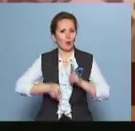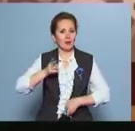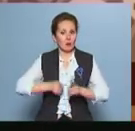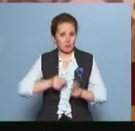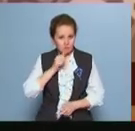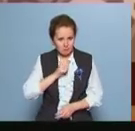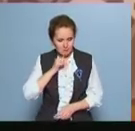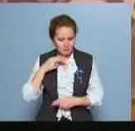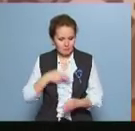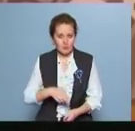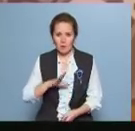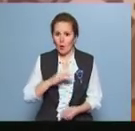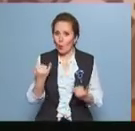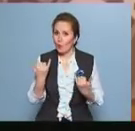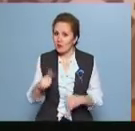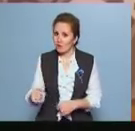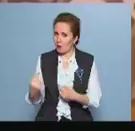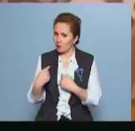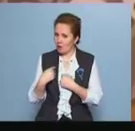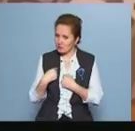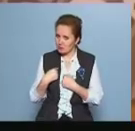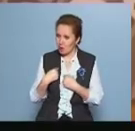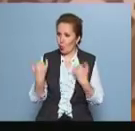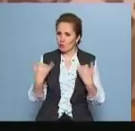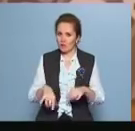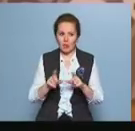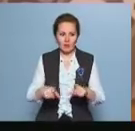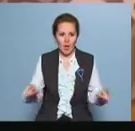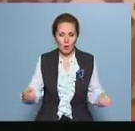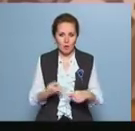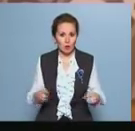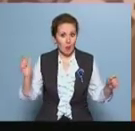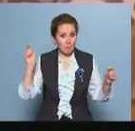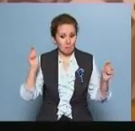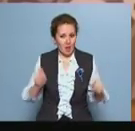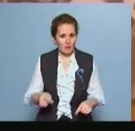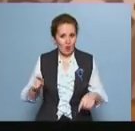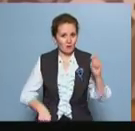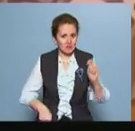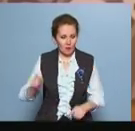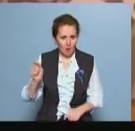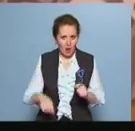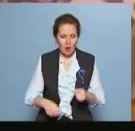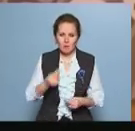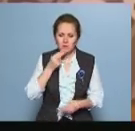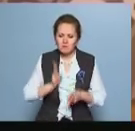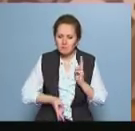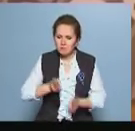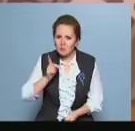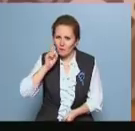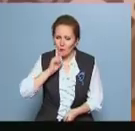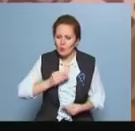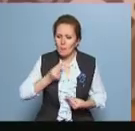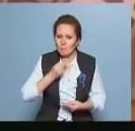Ласиком. Они удивили нас, они удивили весь народ, который приехал на фестиваль «Бык-бык», потому что своими блюдами, своими